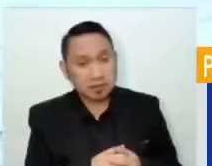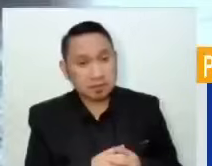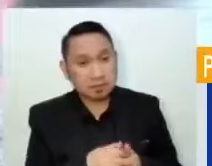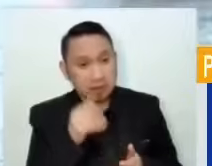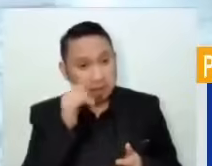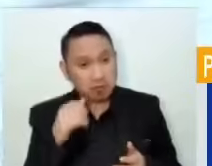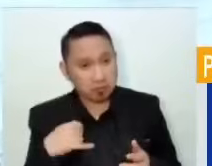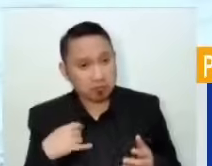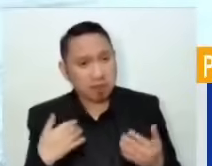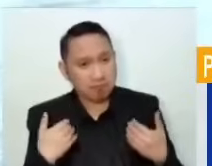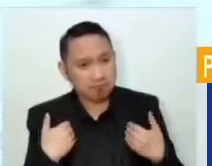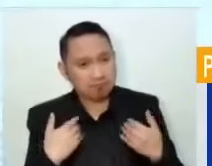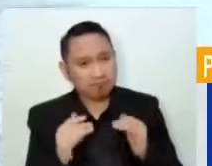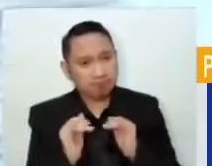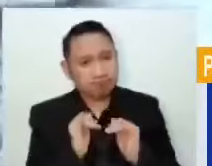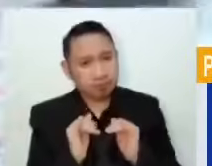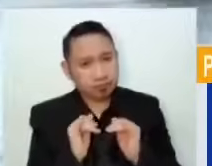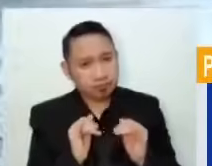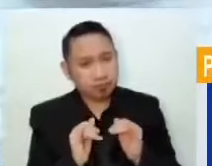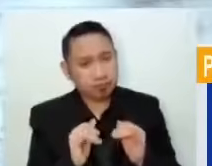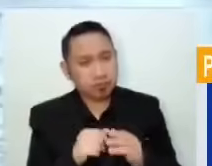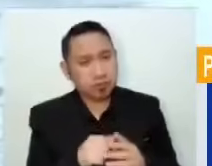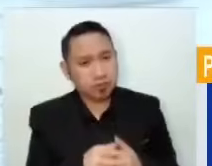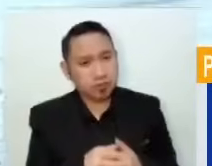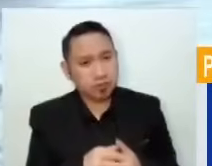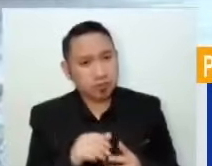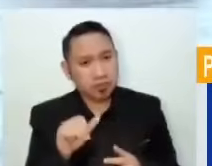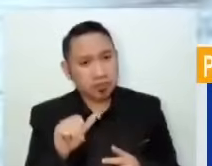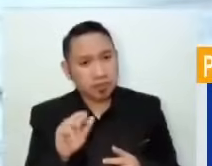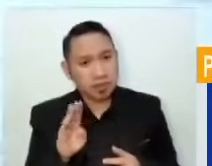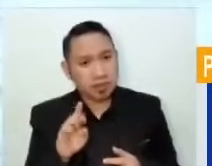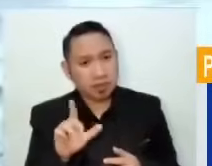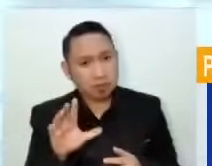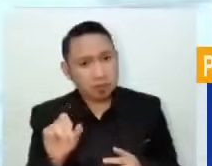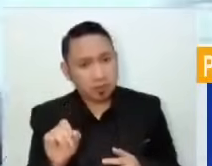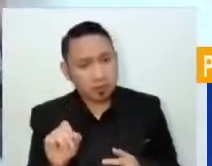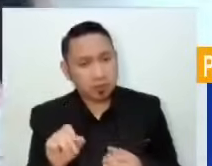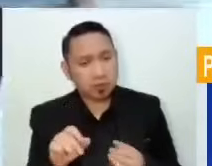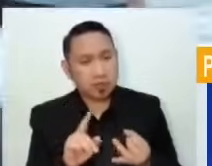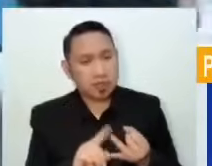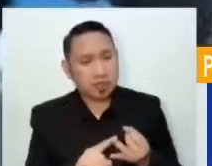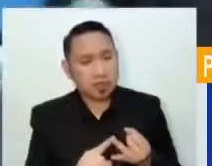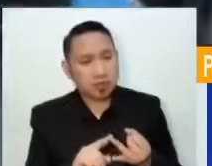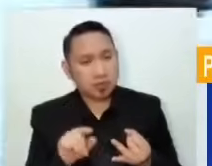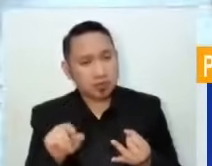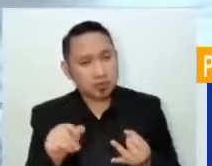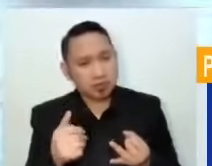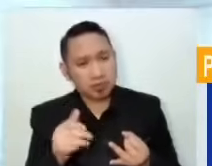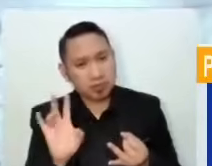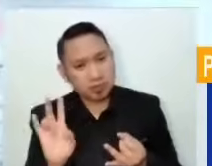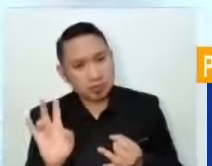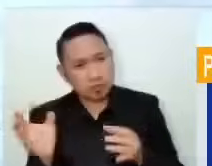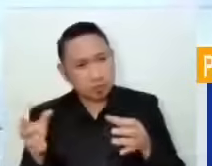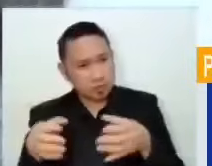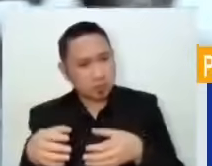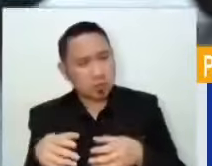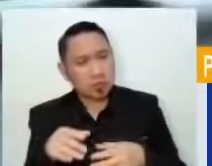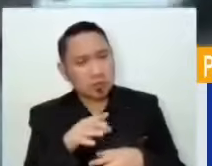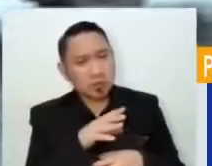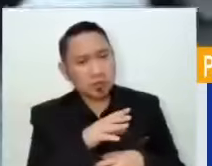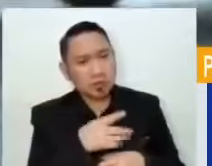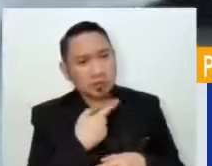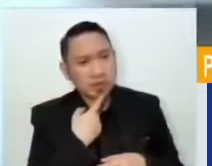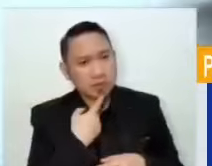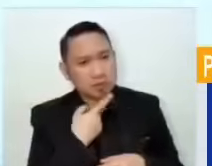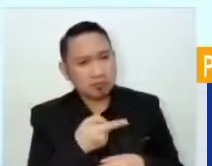Secretary Abalos, ang Magnificent Seven, at saka po yung hanay ng UP Express, na nagsabi po na hindi po sila sasama.